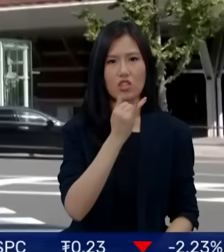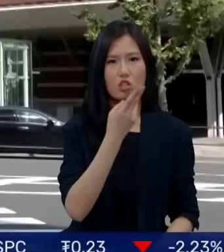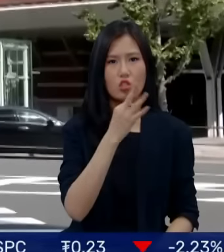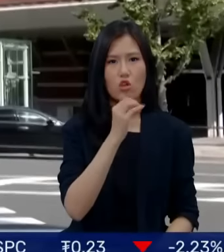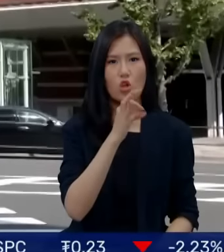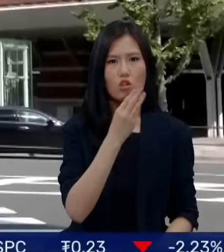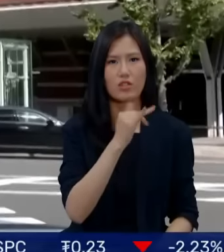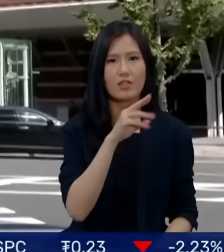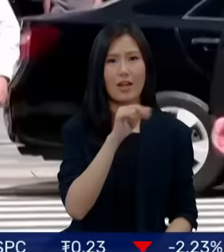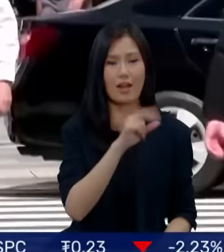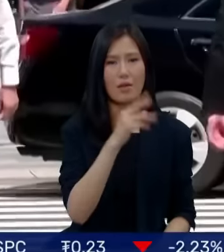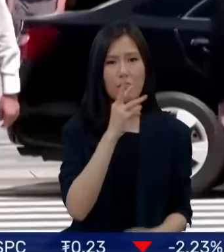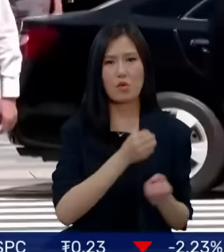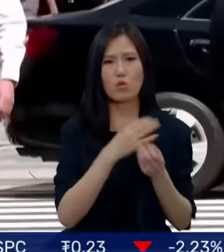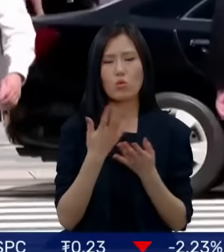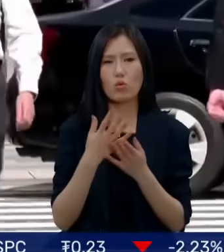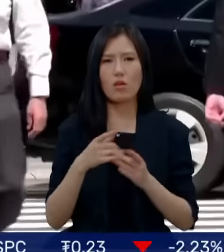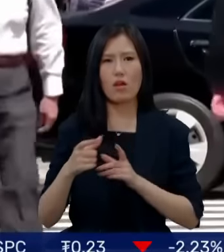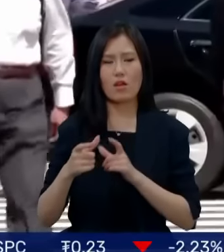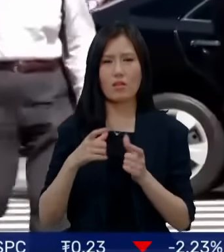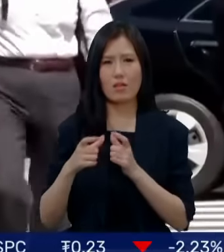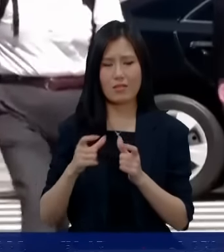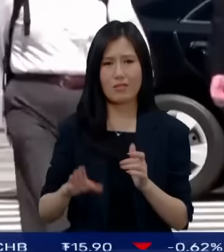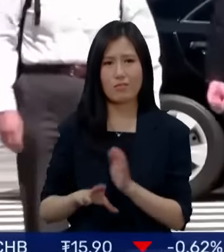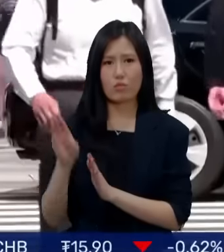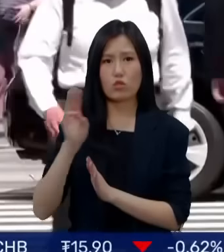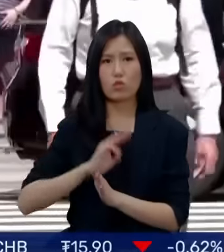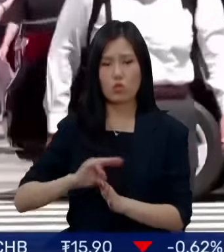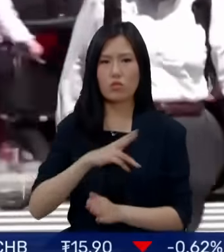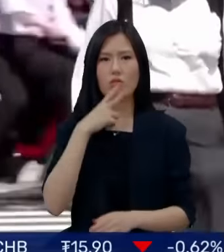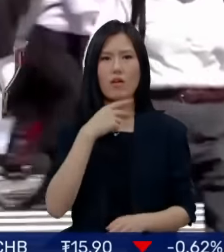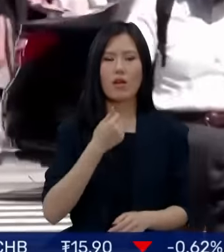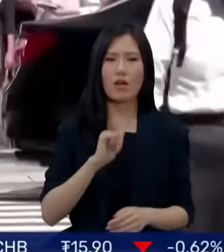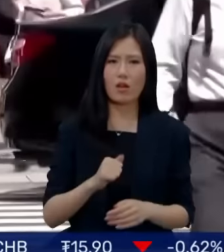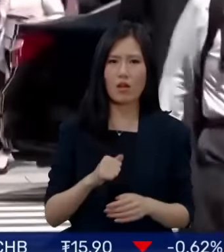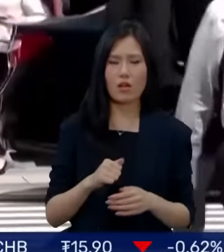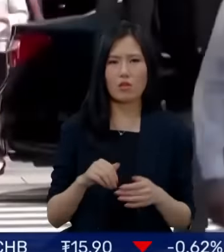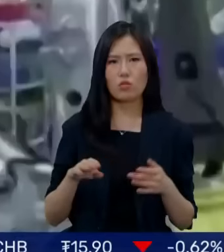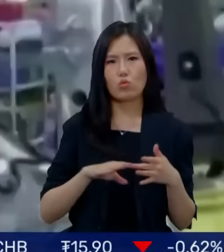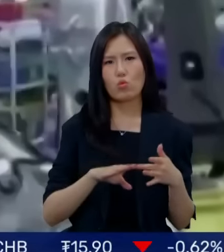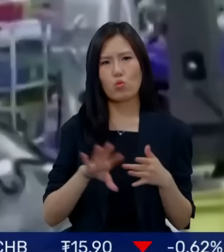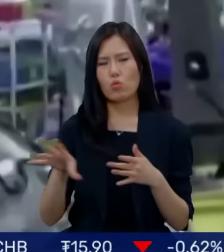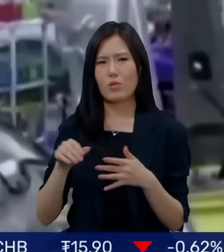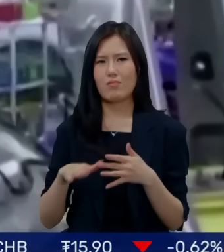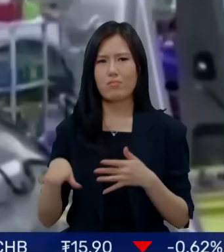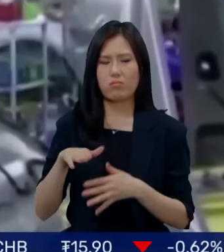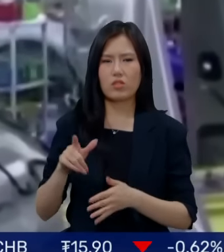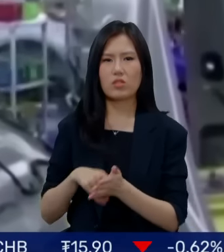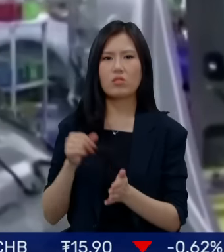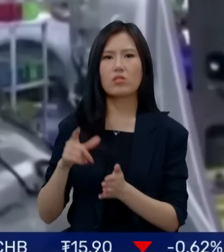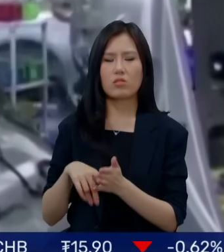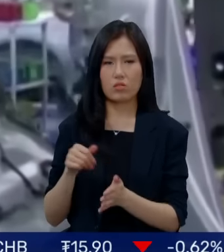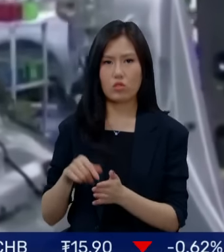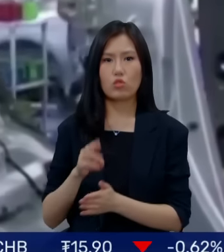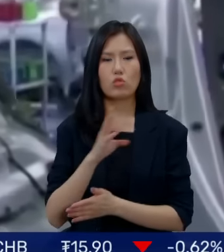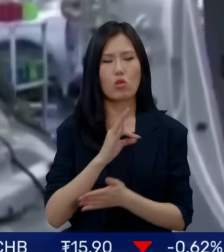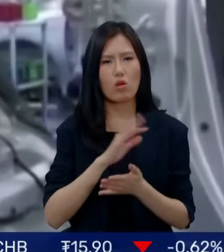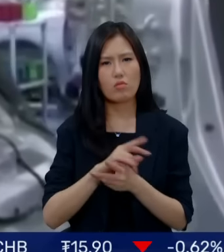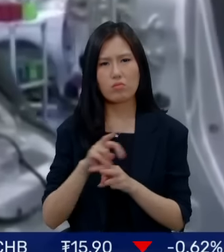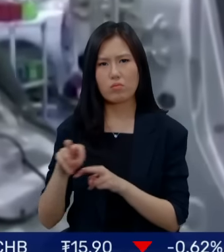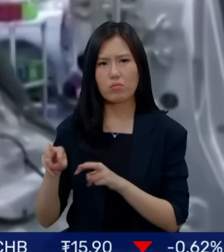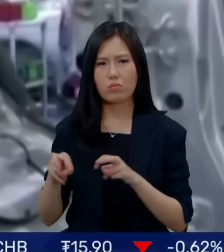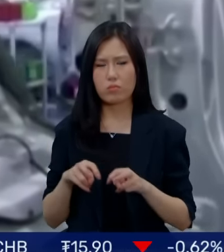холбогдуулан мэдээлэл хийхдээ эдийн засгийн өсөлтийг сэргээхин тулд дундаж цалингийн хэмжээг нэмэх арга хэмжээг авч хэрэгжүүлнэ гэсэн. Ийхүү статистик үзүүлэлтүүд хүлээлтээс